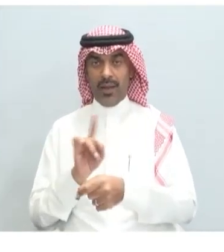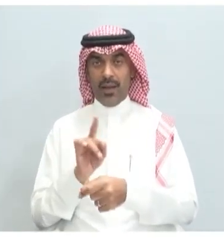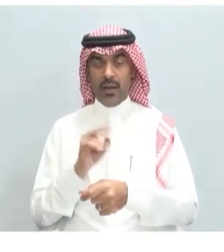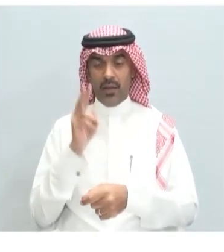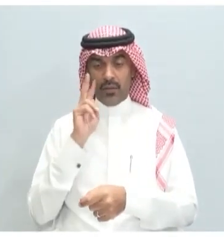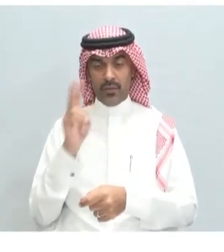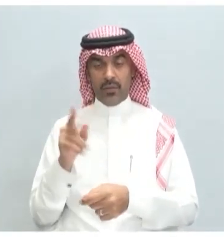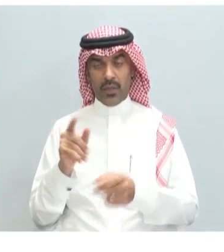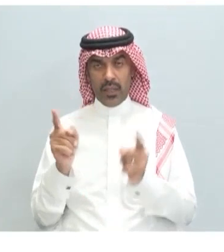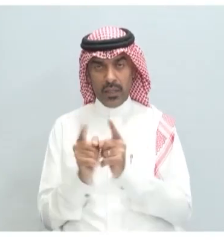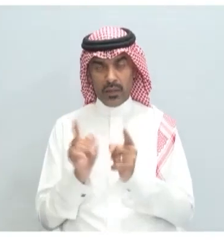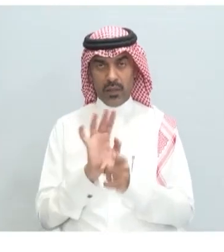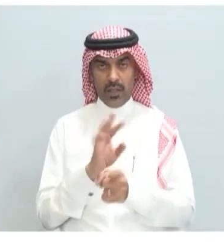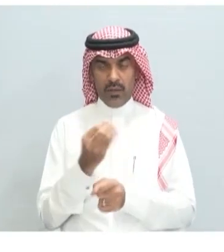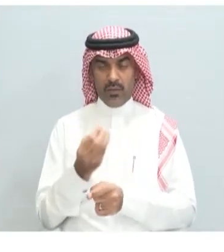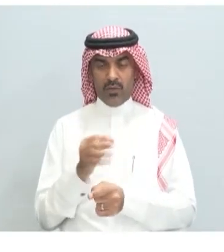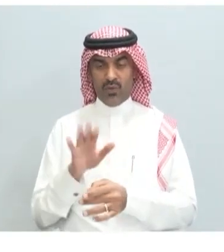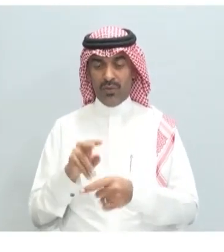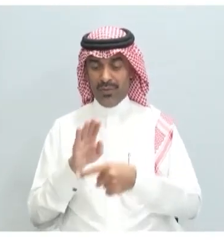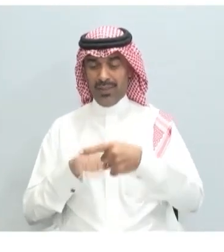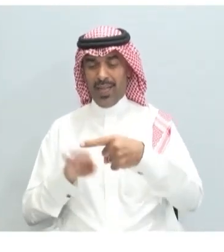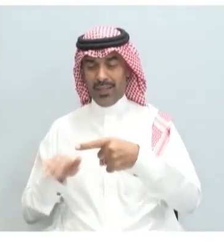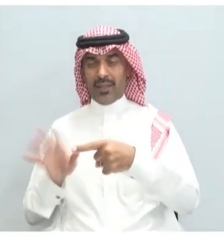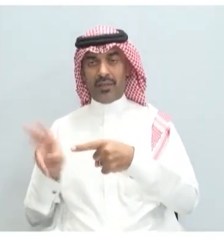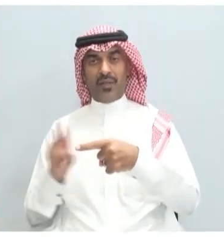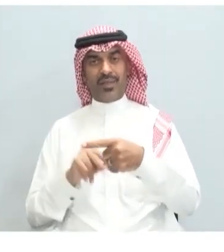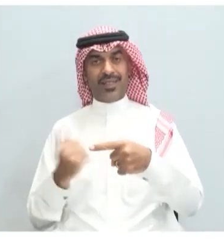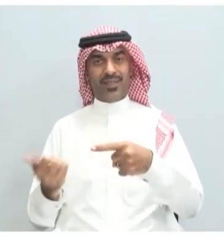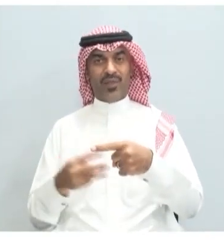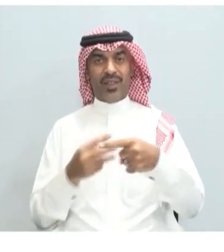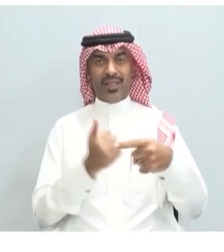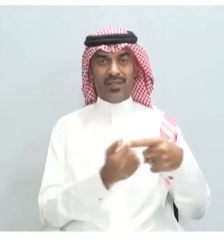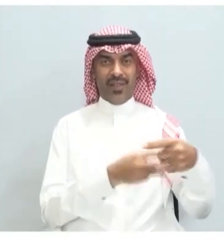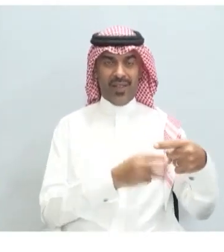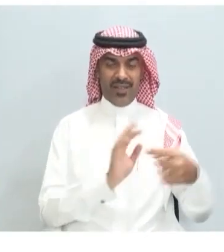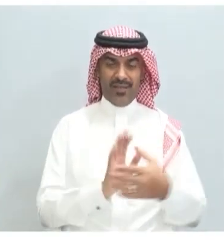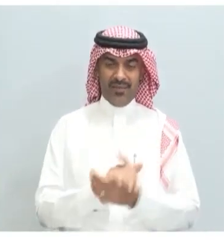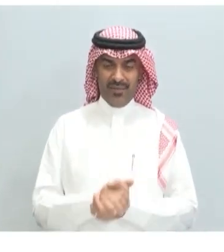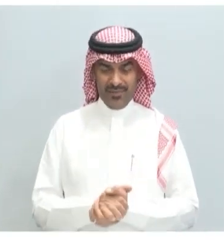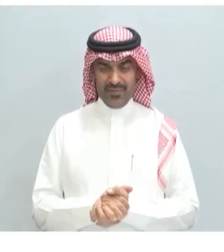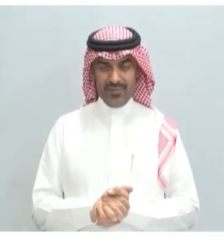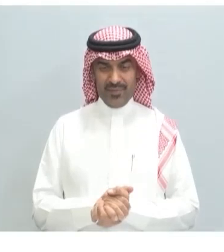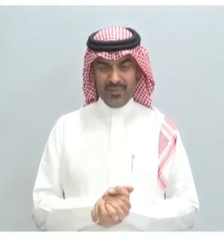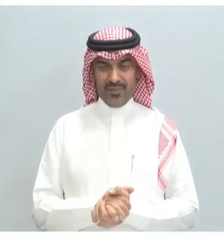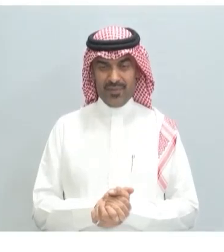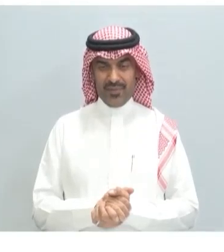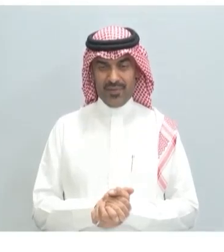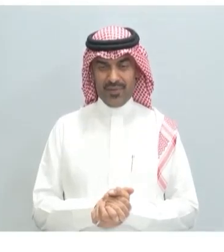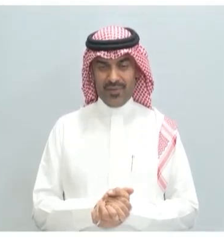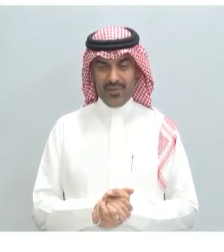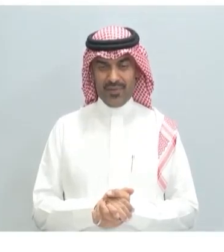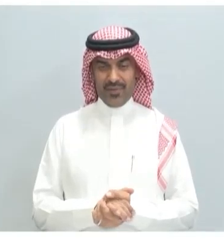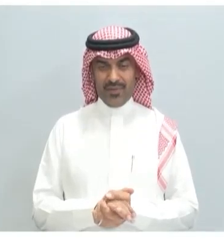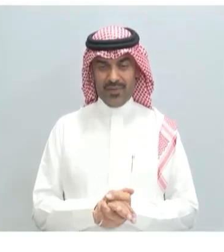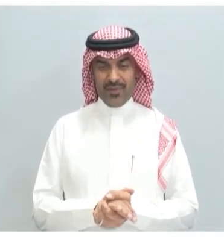هنا فبالتالي لا نستعجل في اللي هو الاختصار الا بعد ما ننتهي من عمليه الحساب الان عندك هنا في